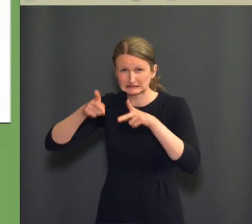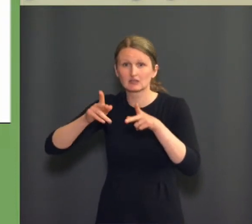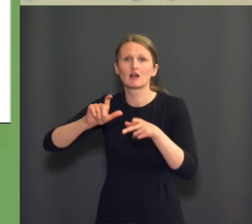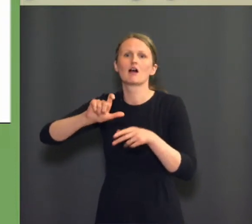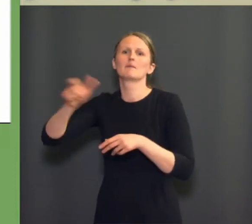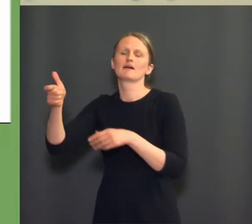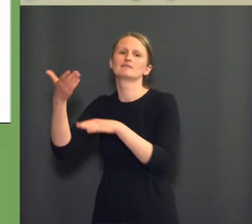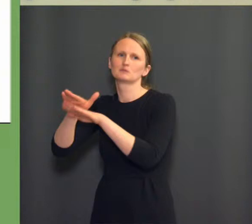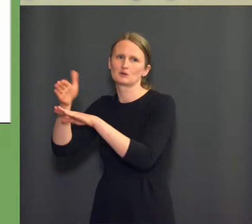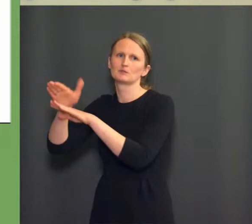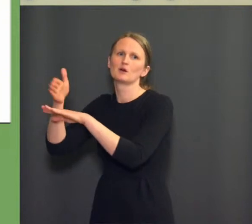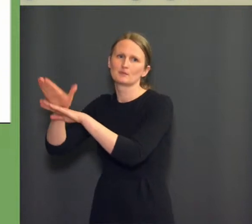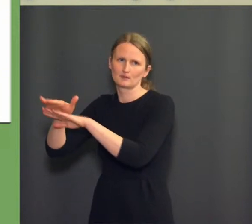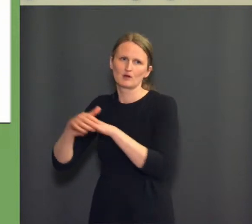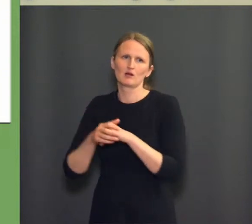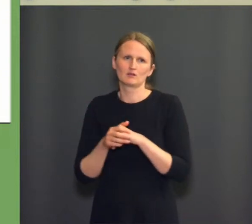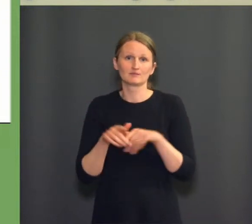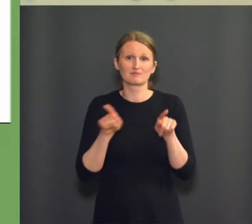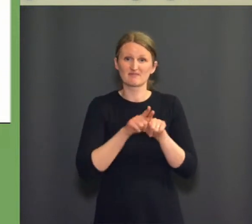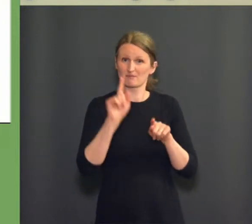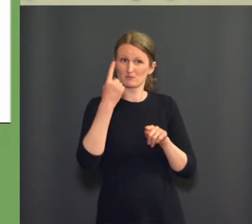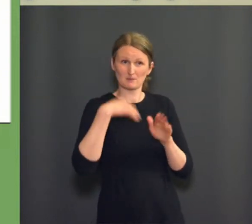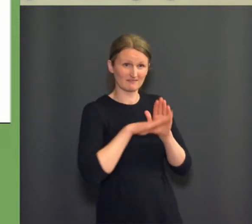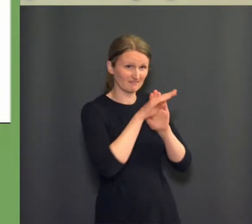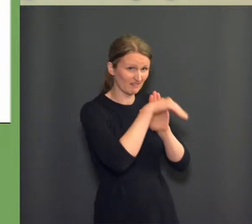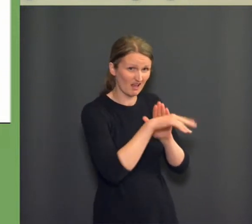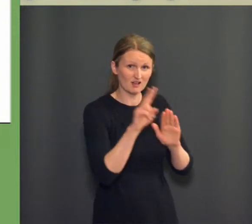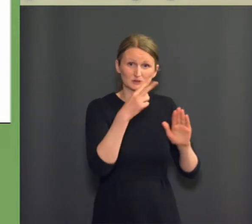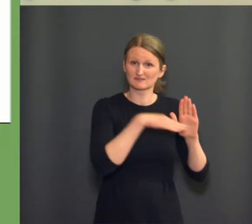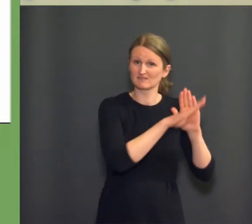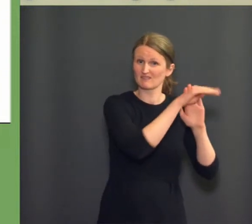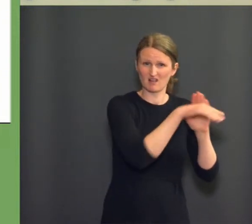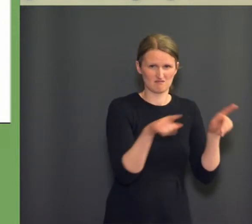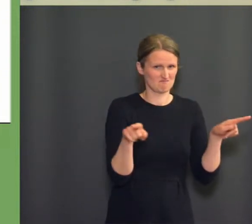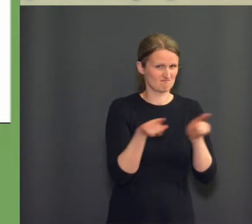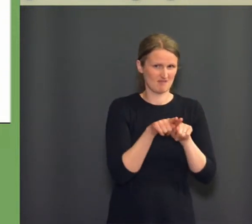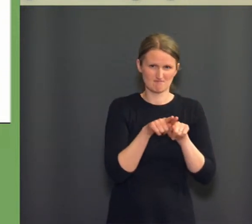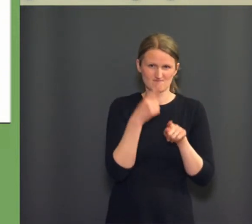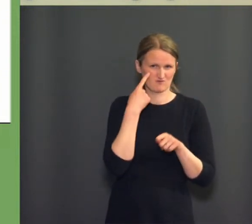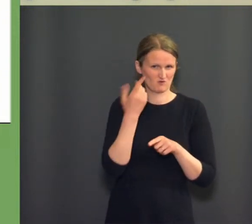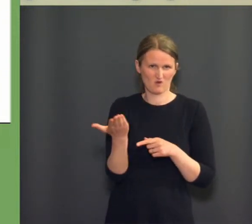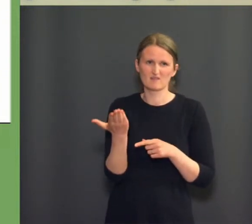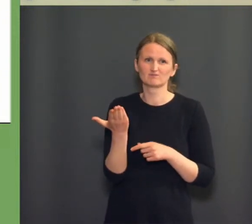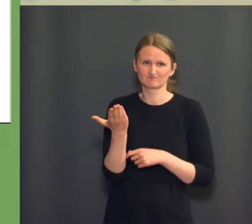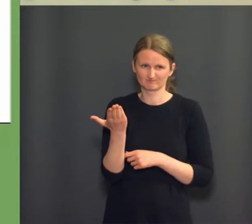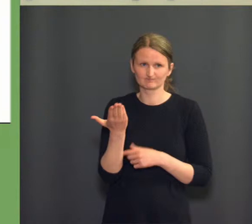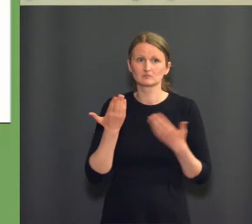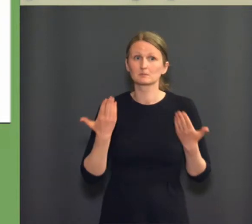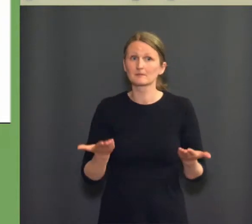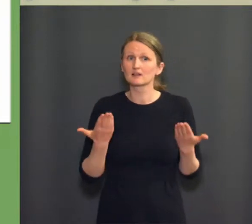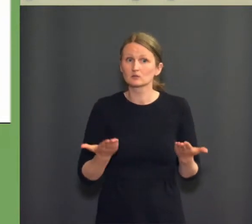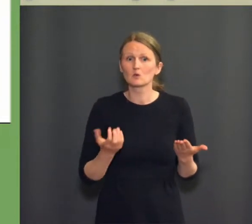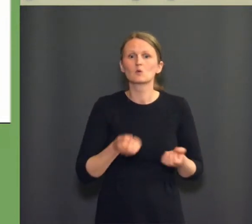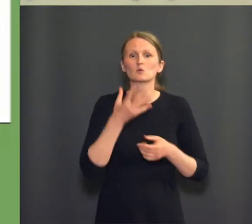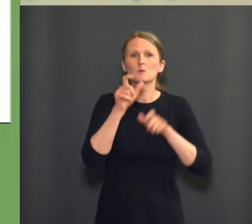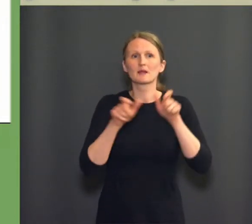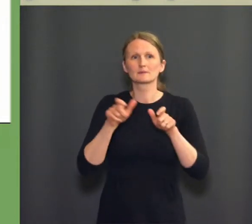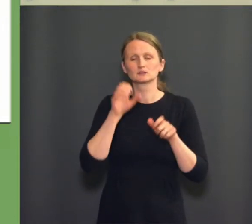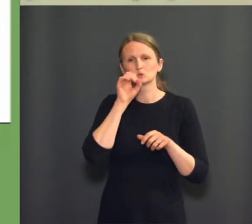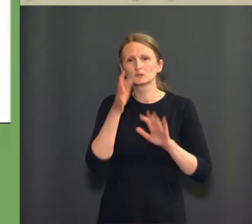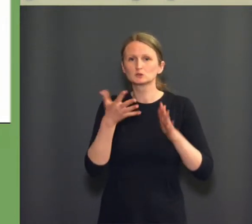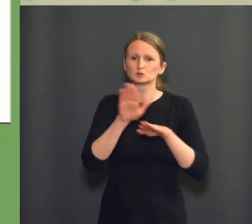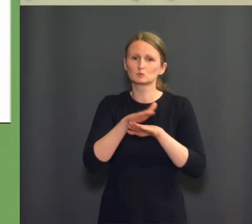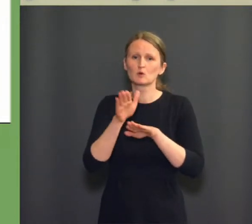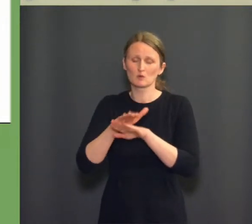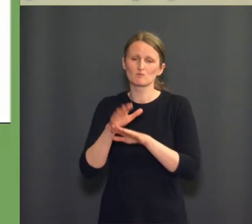de la deuxième vague. Nous déplorons actuellement en moyenne 39 décès par jour, ce qui est 48% de plus, ce sont